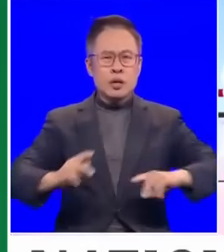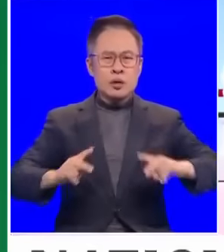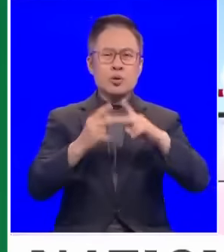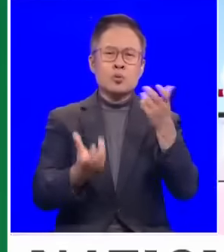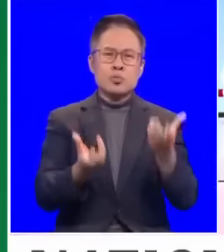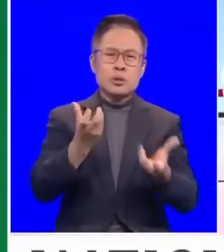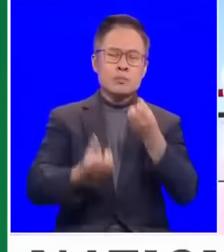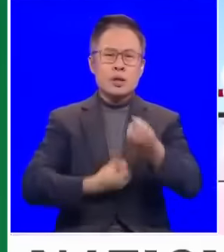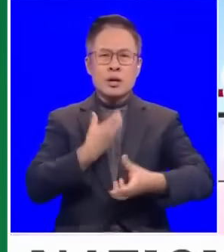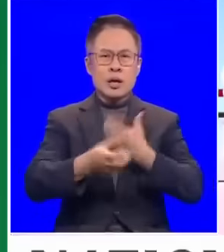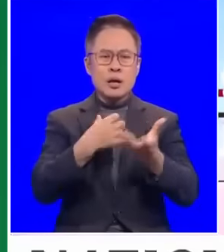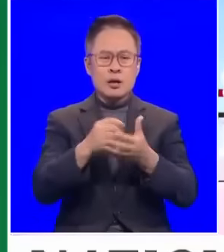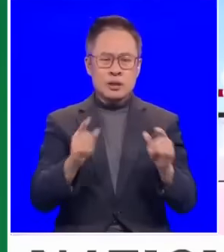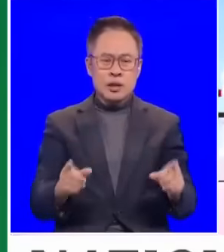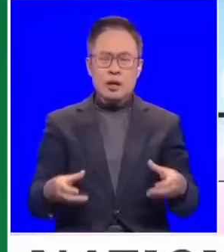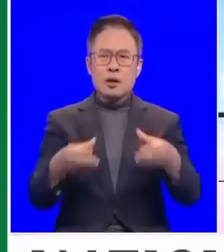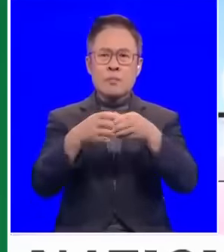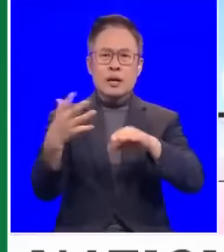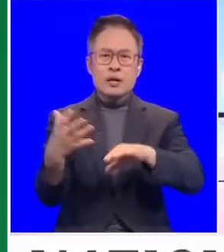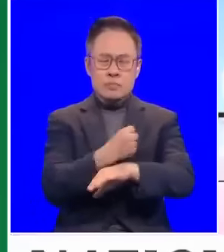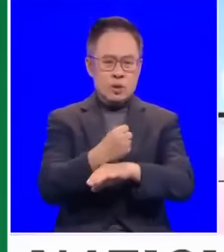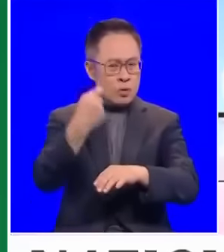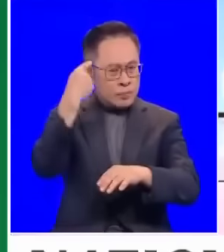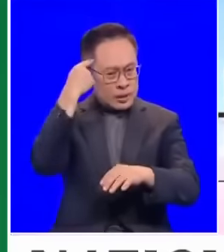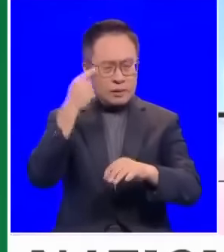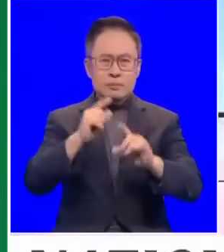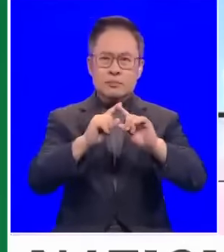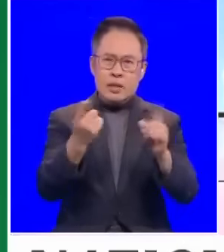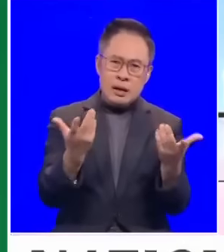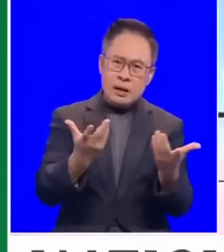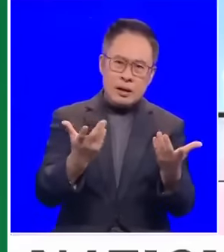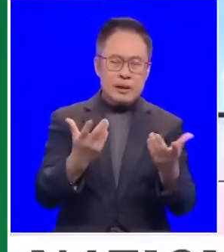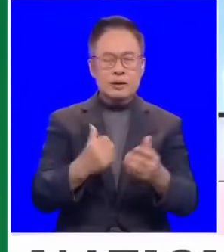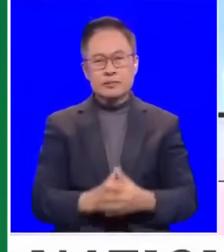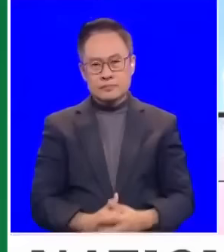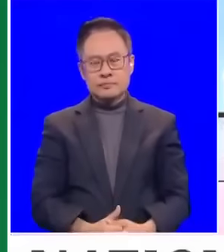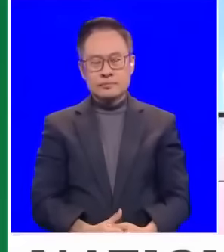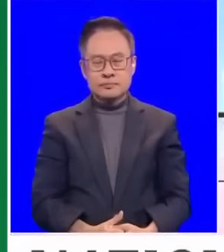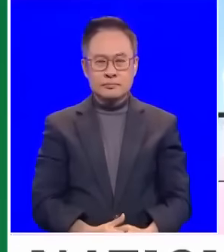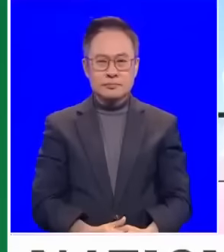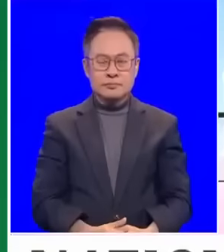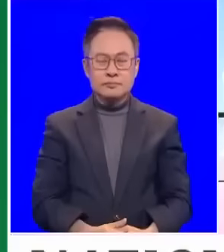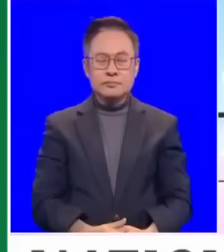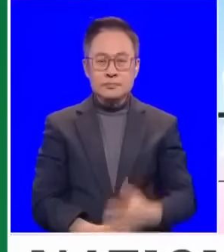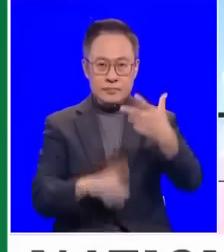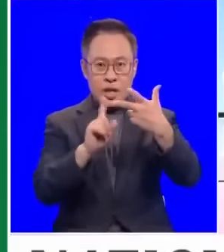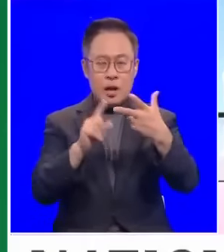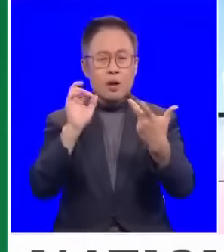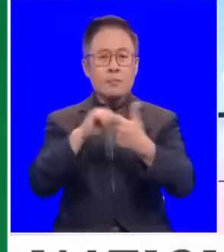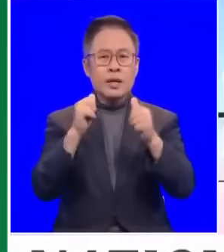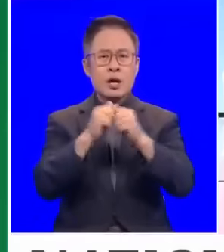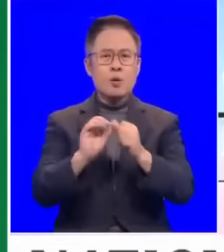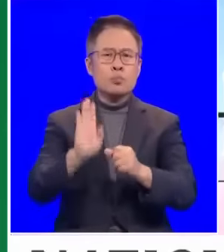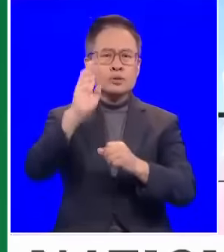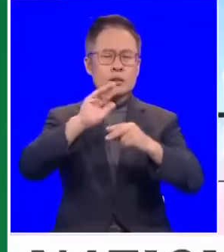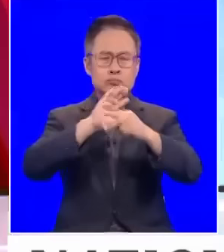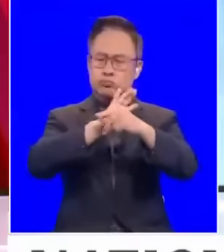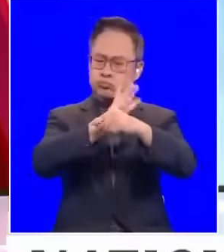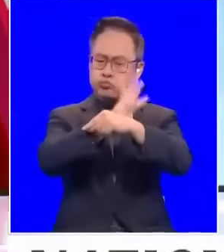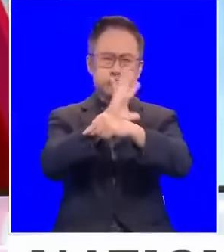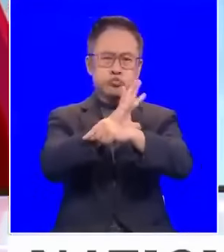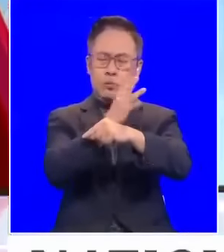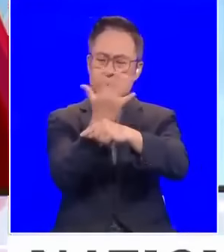อ๊ะพรรคการเมืองพรรคร่วมรัฐบาลเขามีความเห็นเรื่องนี้อย่างไรนะคะส่วนประเด็นเรื่องของดีไอคอนก็เป็นเรื่องที่ก็ว่ายังว